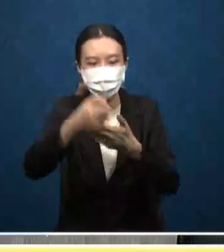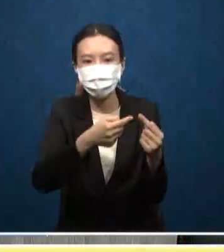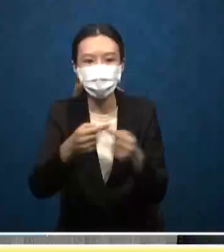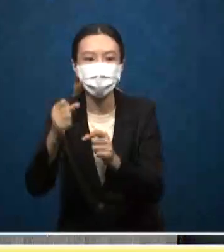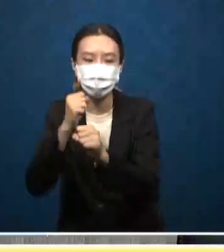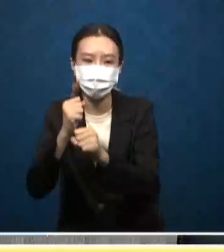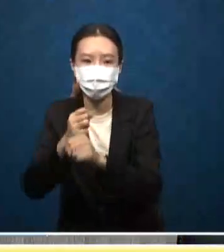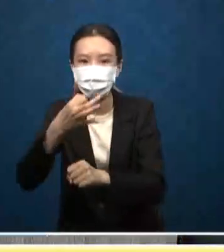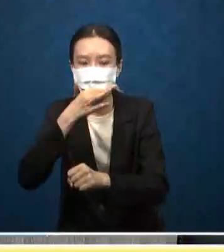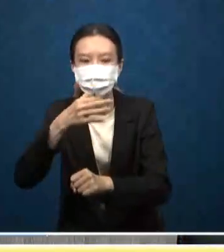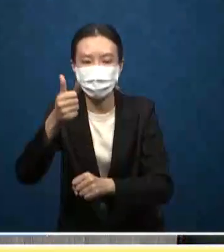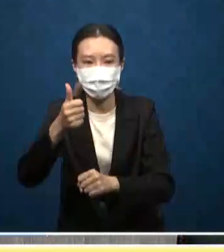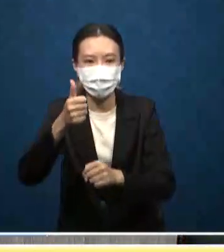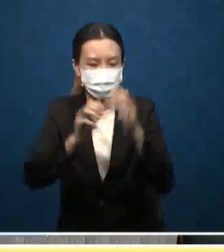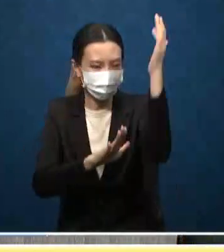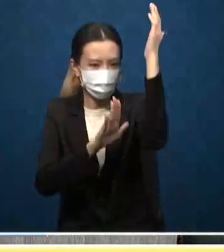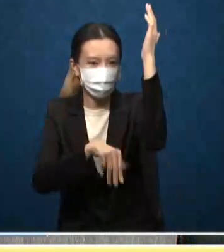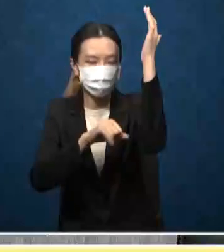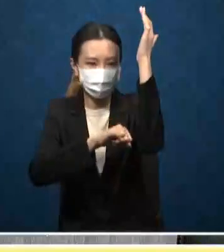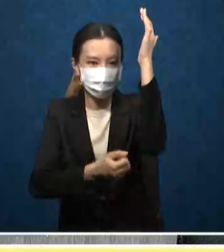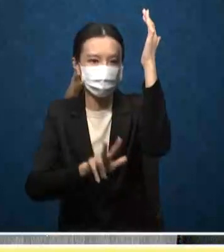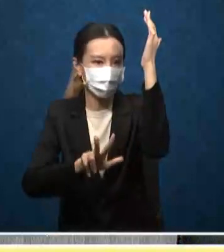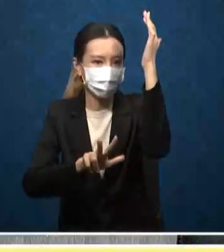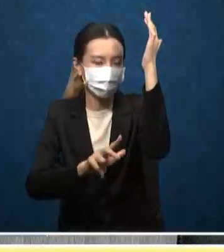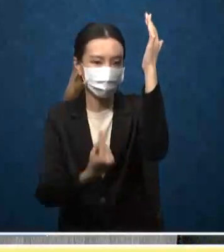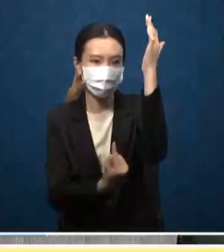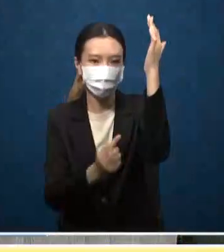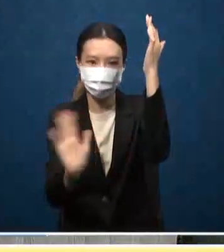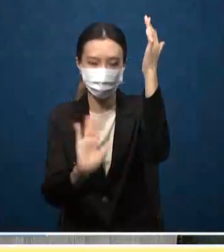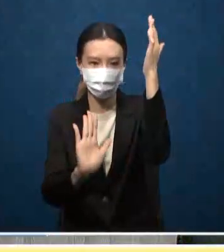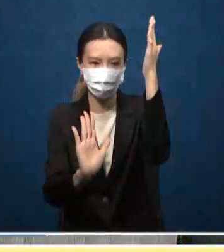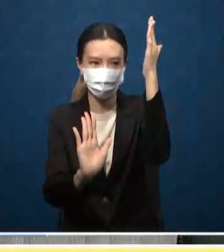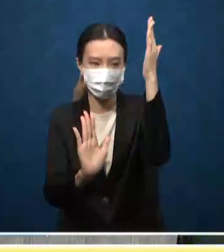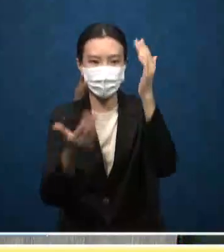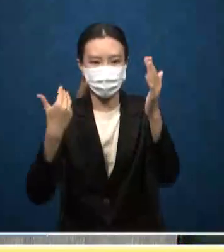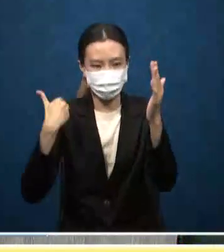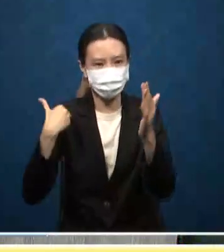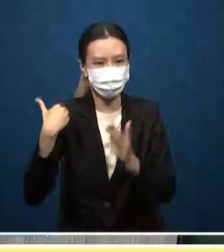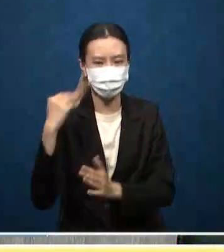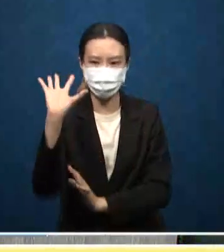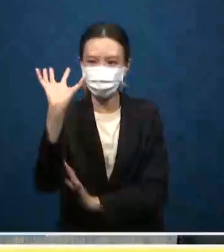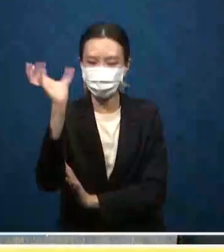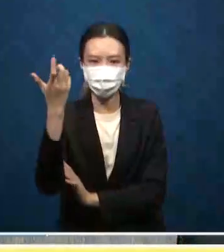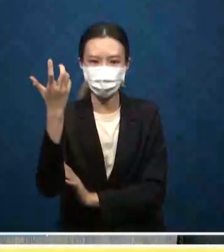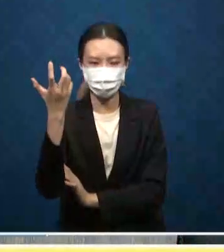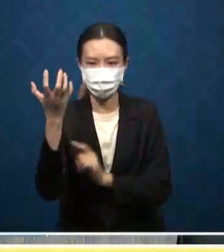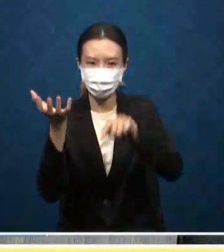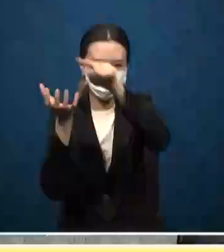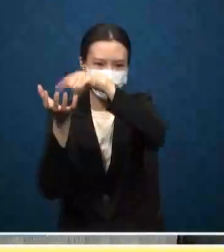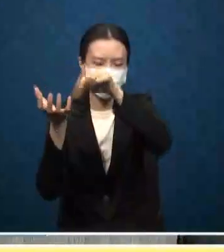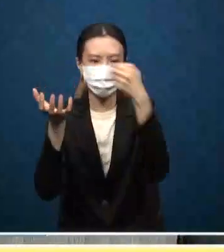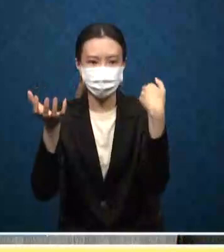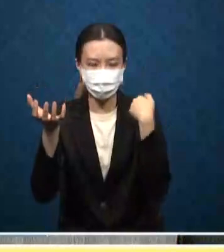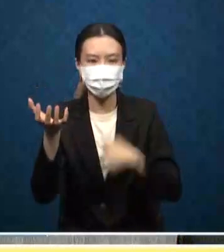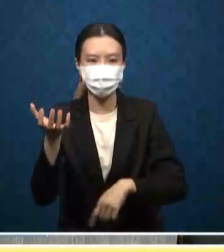ใช่มีเฉพาะ 3จังหวัดชายแดนภาคใต้นะครับท่านประธานครับมีอย่างนี้เกือบทั่วโลกครับประเทศไทยก็มีครับก็